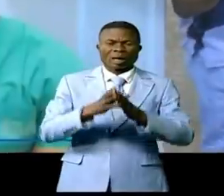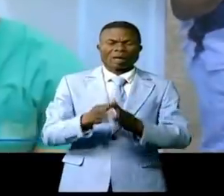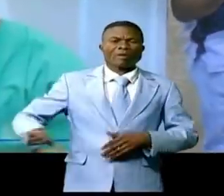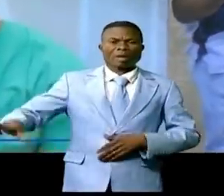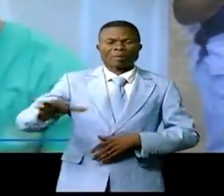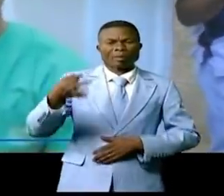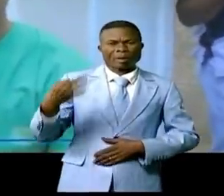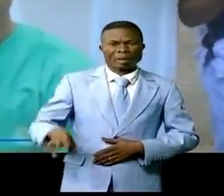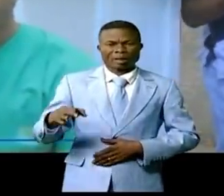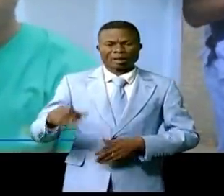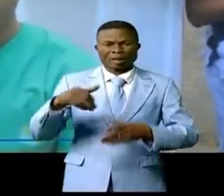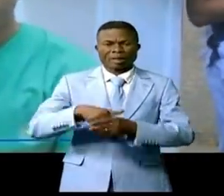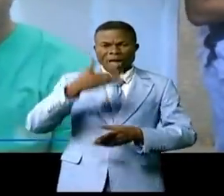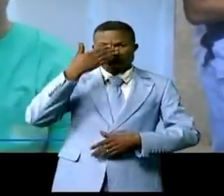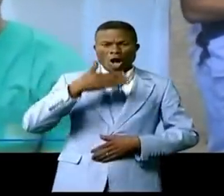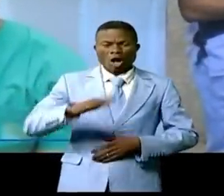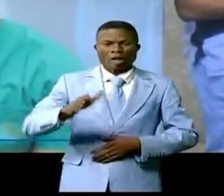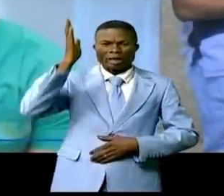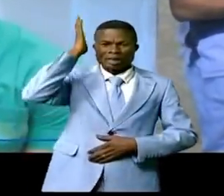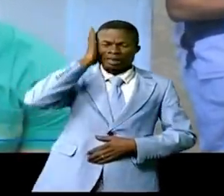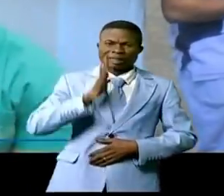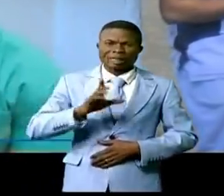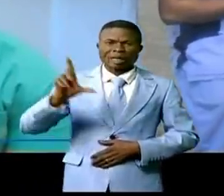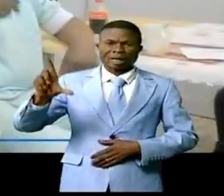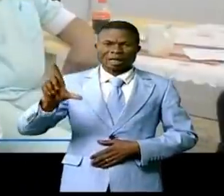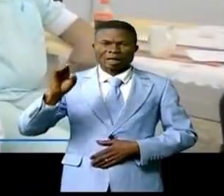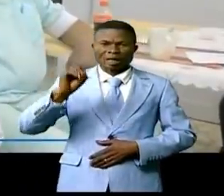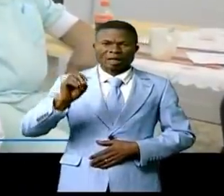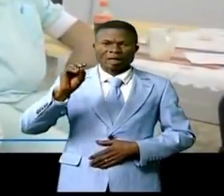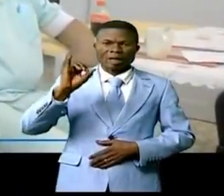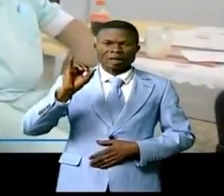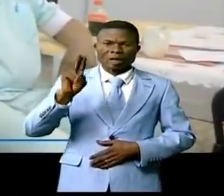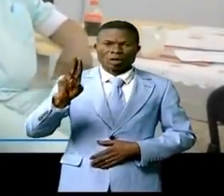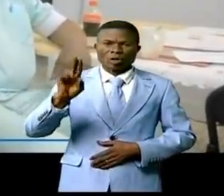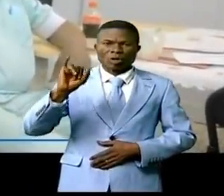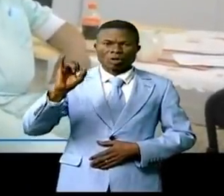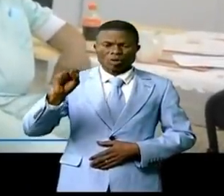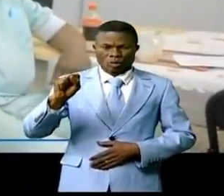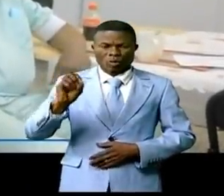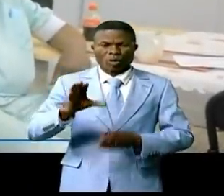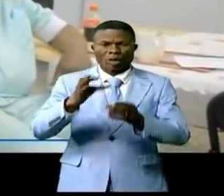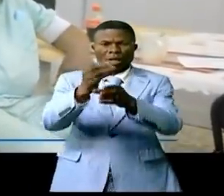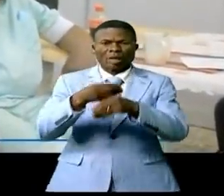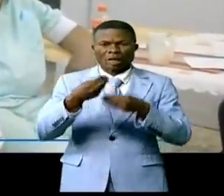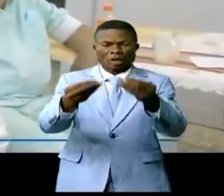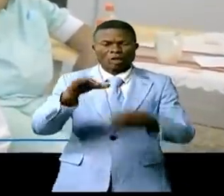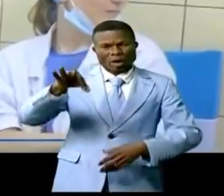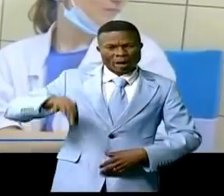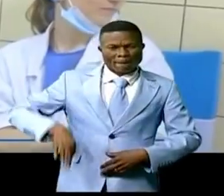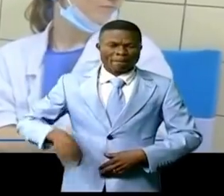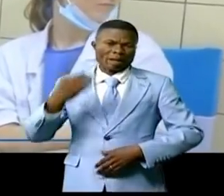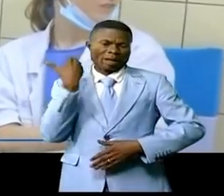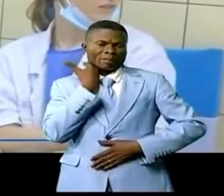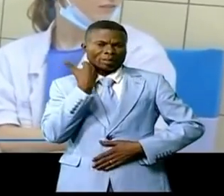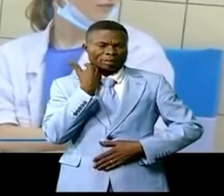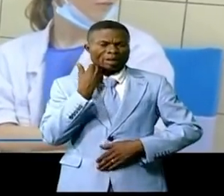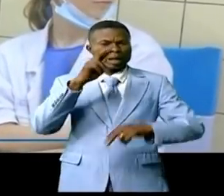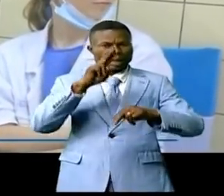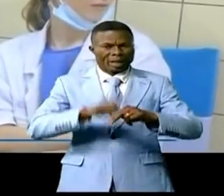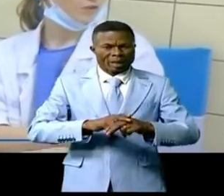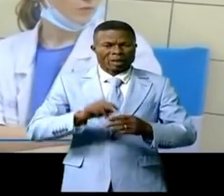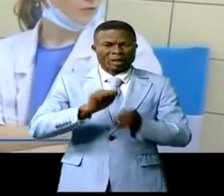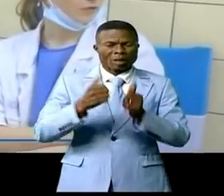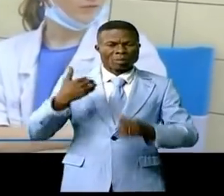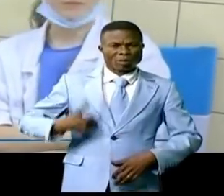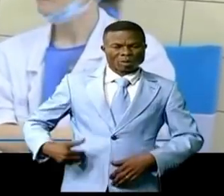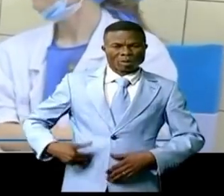à travers l'hôpital Saint-Louis de Paris va largement profiter aux malades qui sont internés pour des cas relevant de la